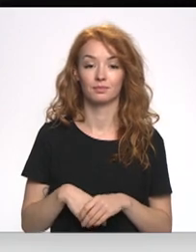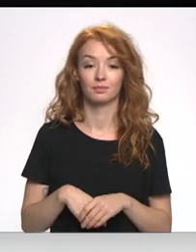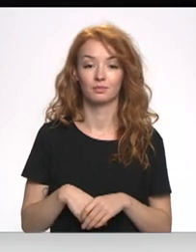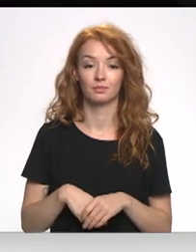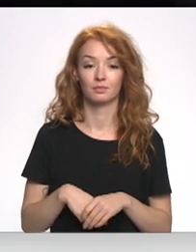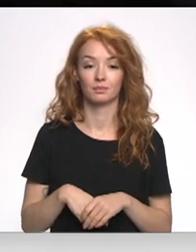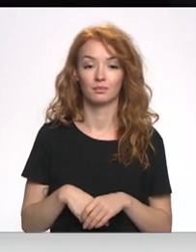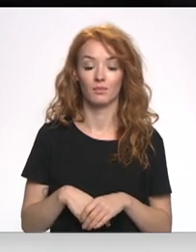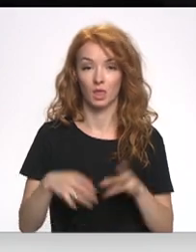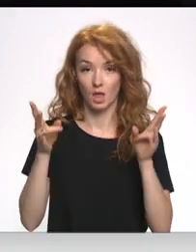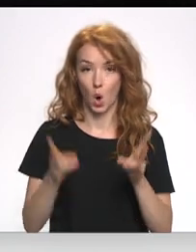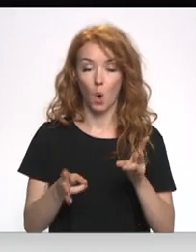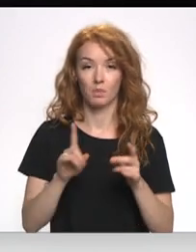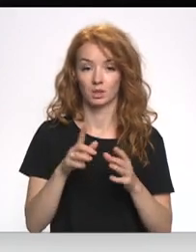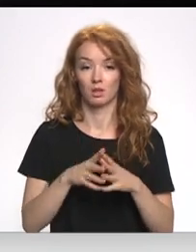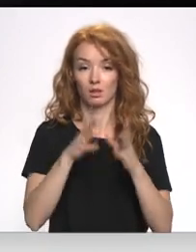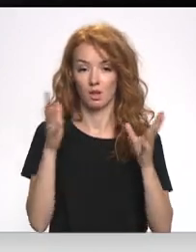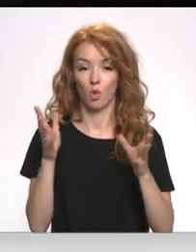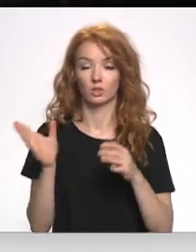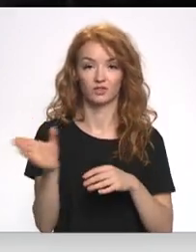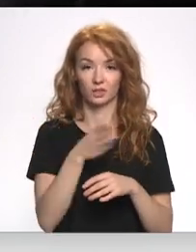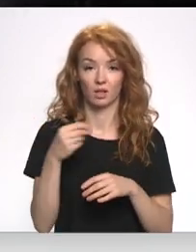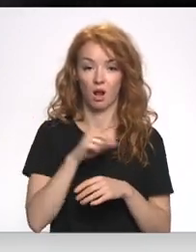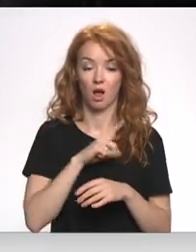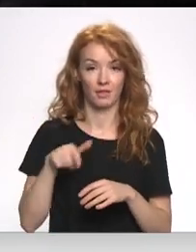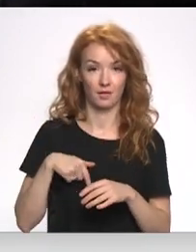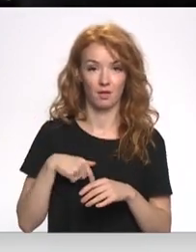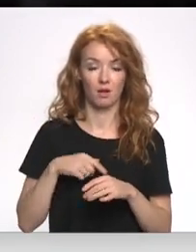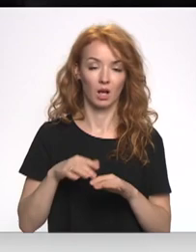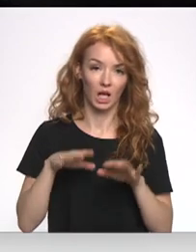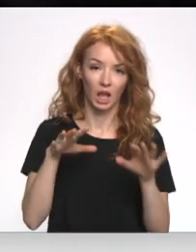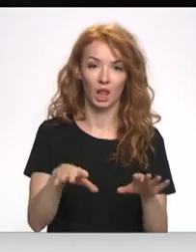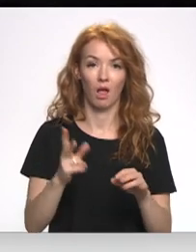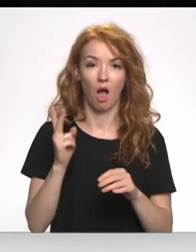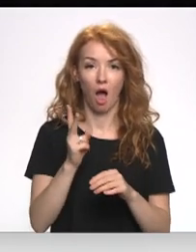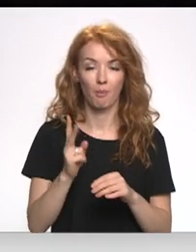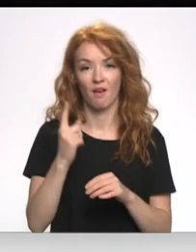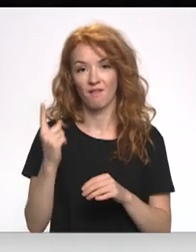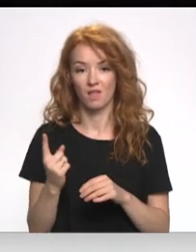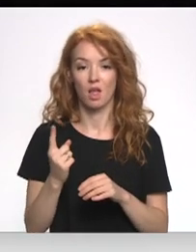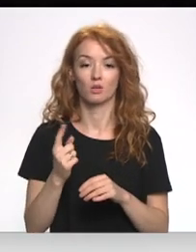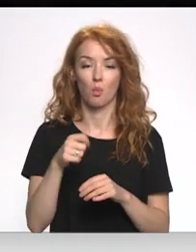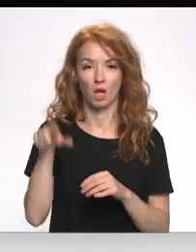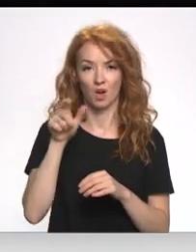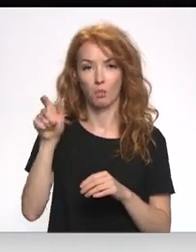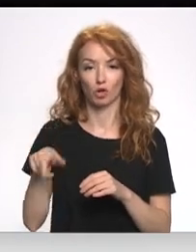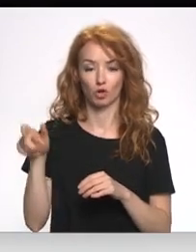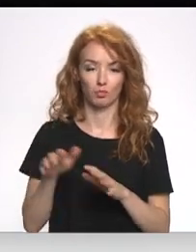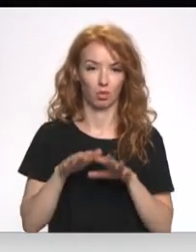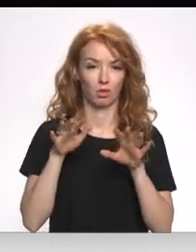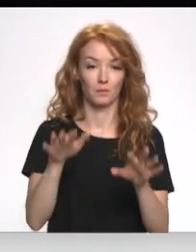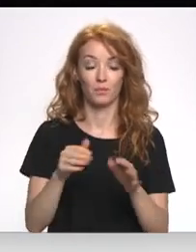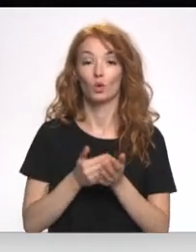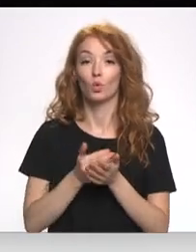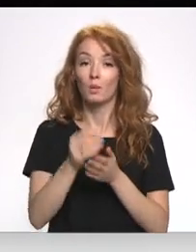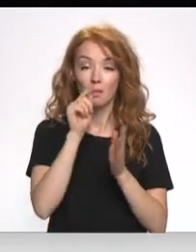Un traumas ir diezgan daudz visā Latvijā, ka krīt vai nu viens vai otrs, pārsvarā pasažieri krīt. Reida